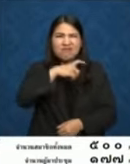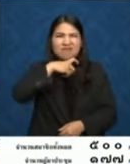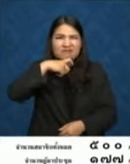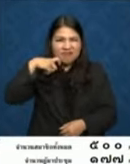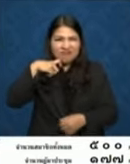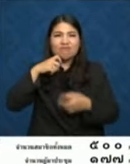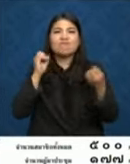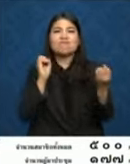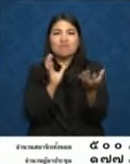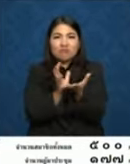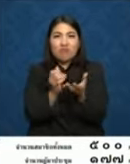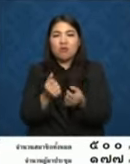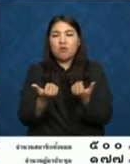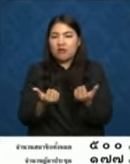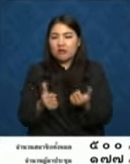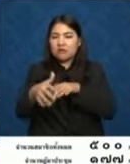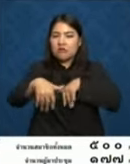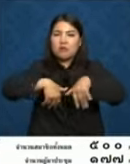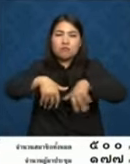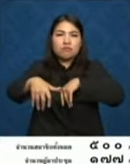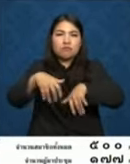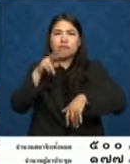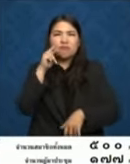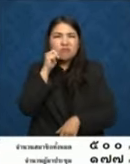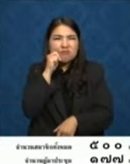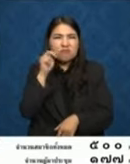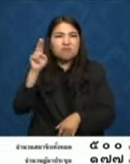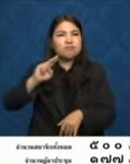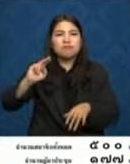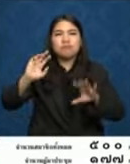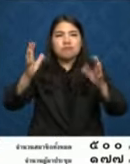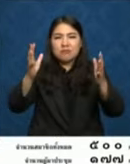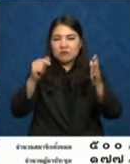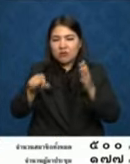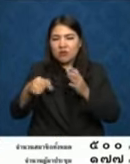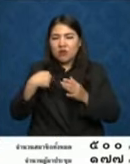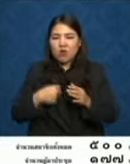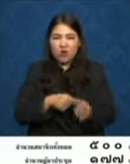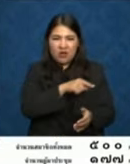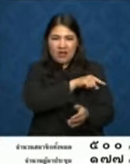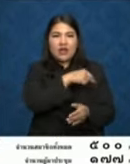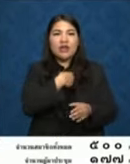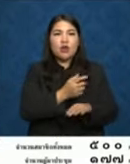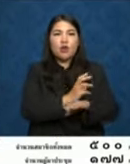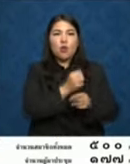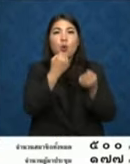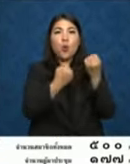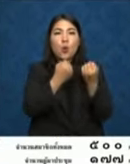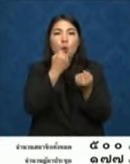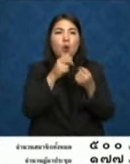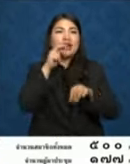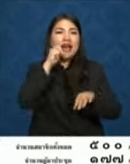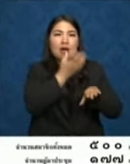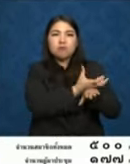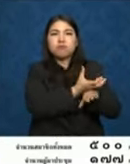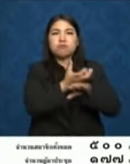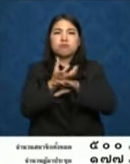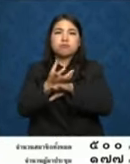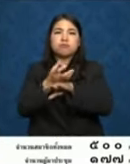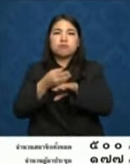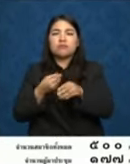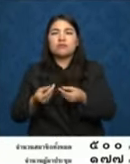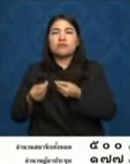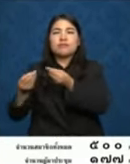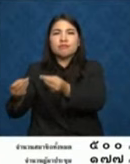ากชาวบ้านไม่มีน้ำจะกินจะใช้นะครับต้องขอความช่วยเหลือจากรถน้ำของทางองค์การบริหารส่วนตำบลนะครับซึ่งตำบลวังกระทะเป็นตำบล